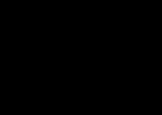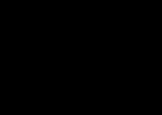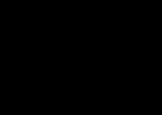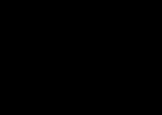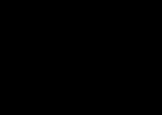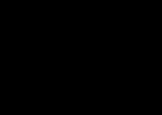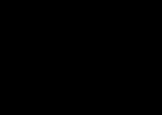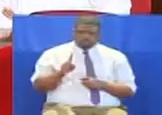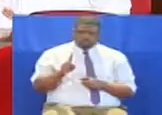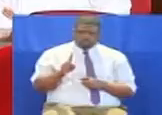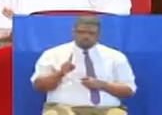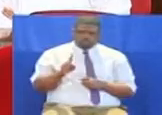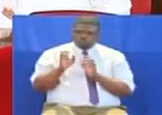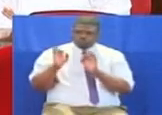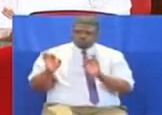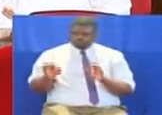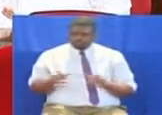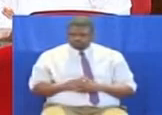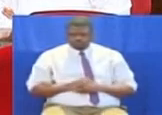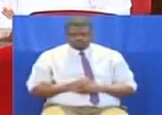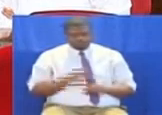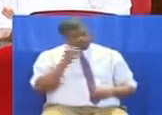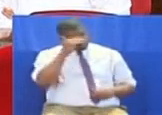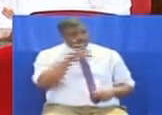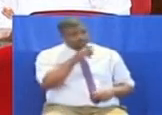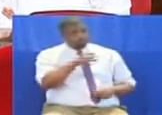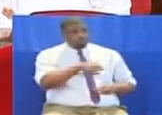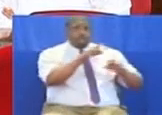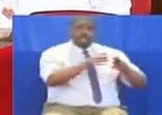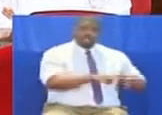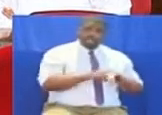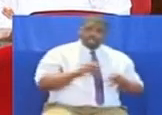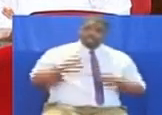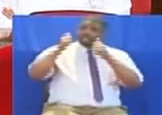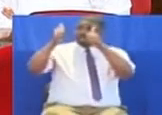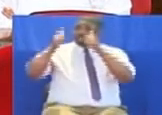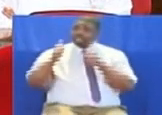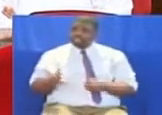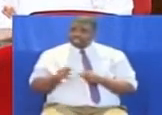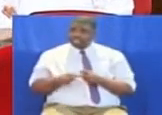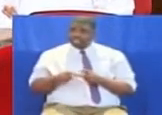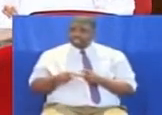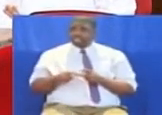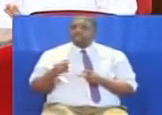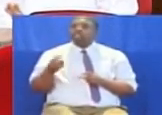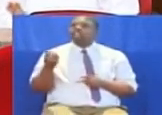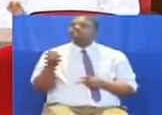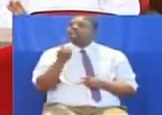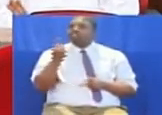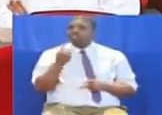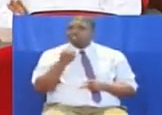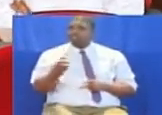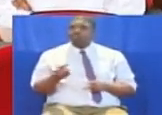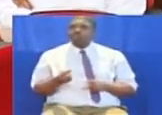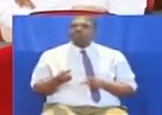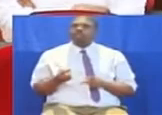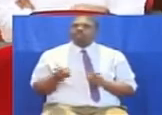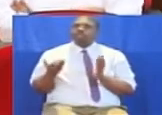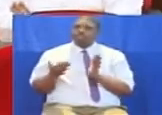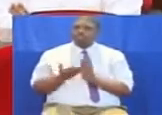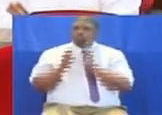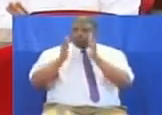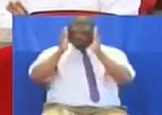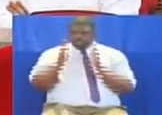fikiria, una mtu anakaa anatangazia umma, anaomba kabisa, mheshimiwa, naomba mheshimiwa Rais